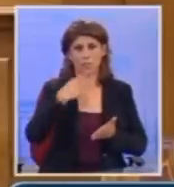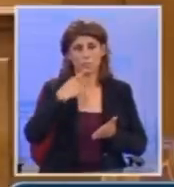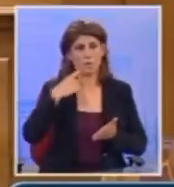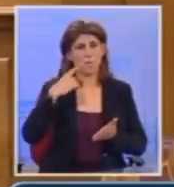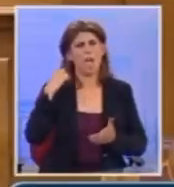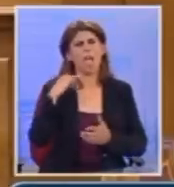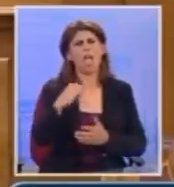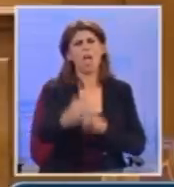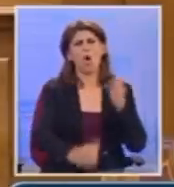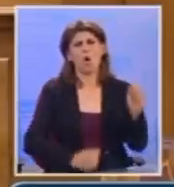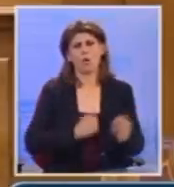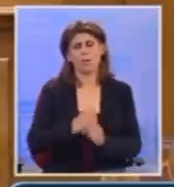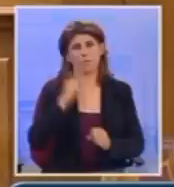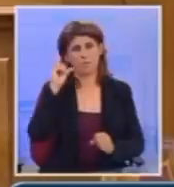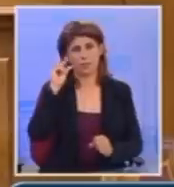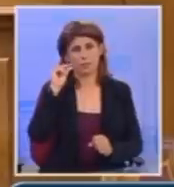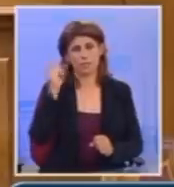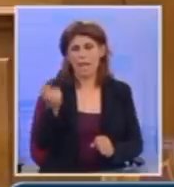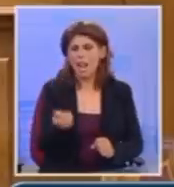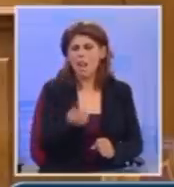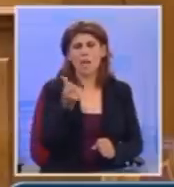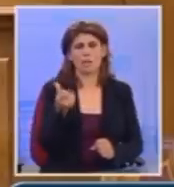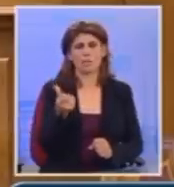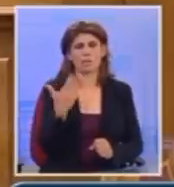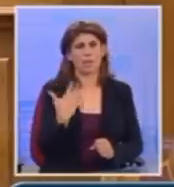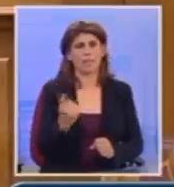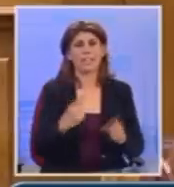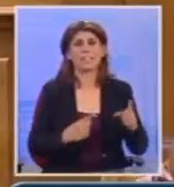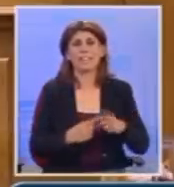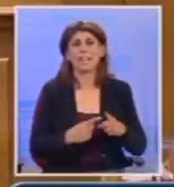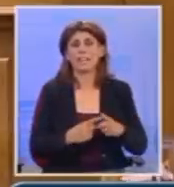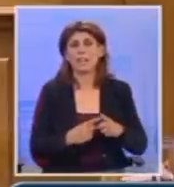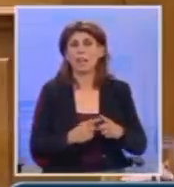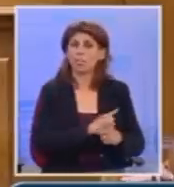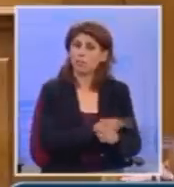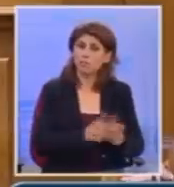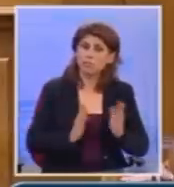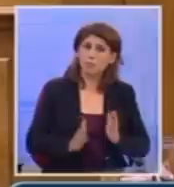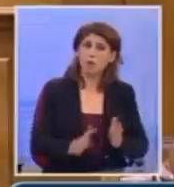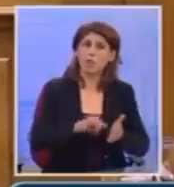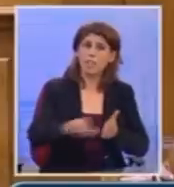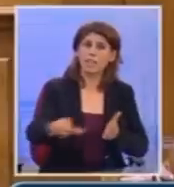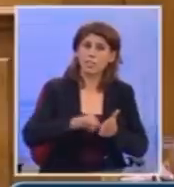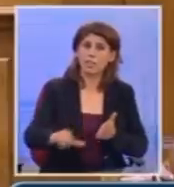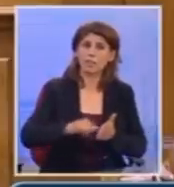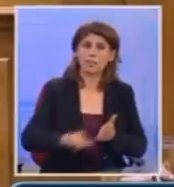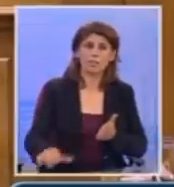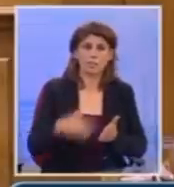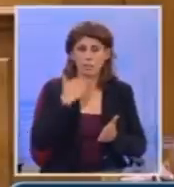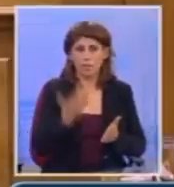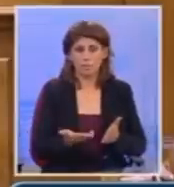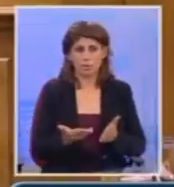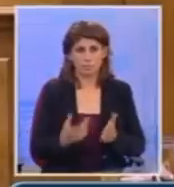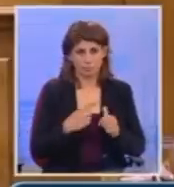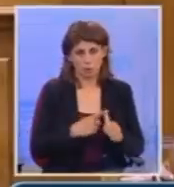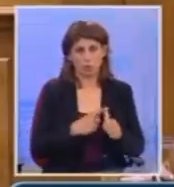αιωνίων φοιτητών, ελάχιστα ιδρύματα είχαν τεχνικά τη δυνατότητα να προχωρήσουν σε διαγραφές. Επιπλέον,